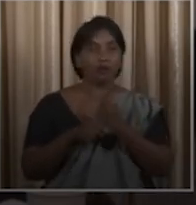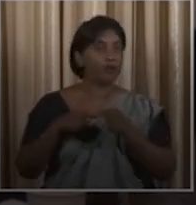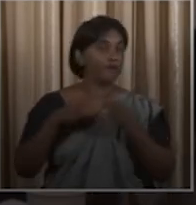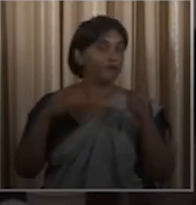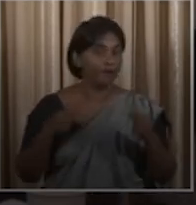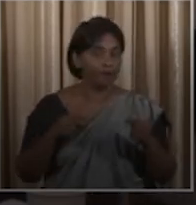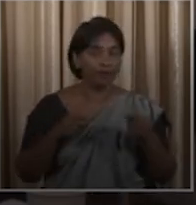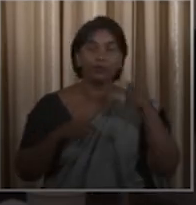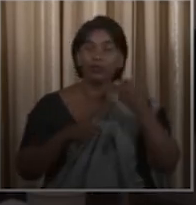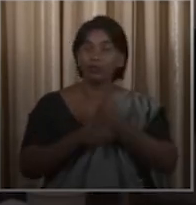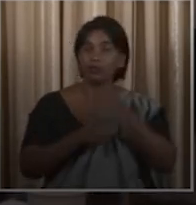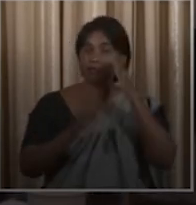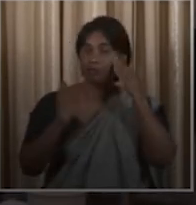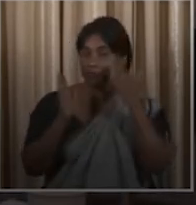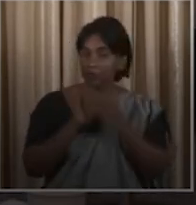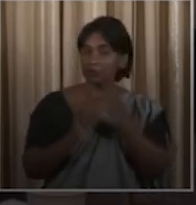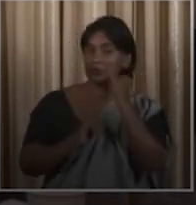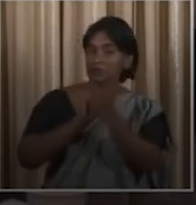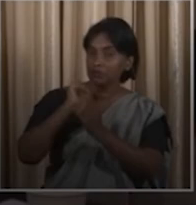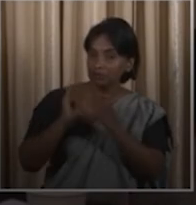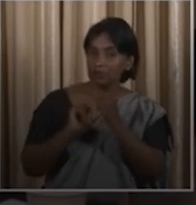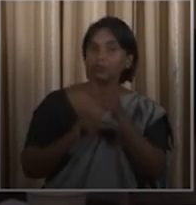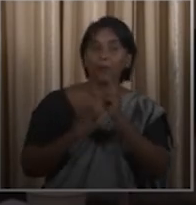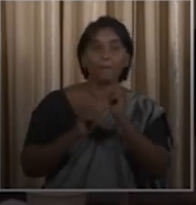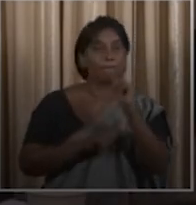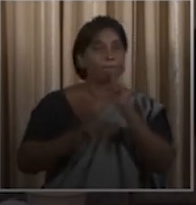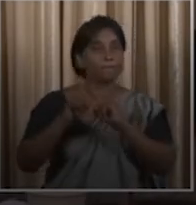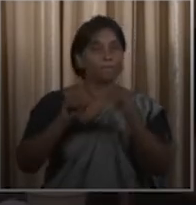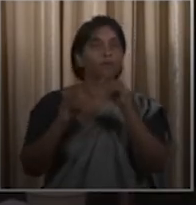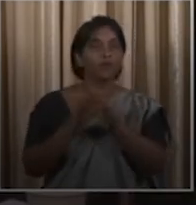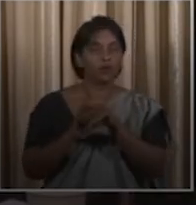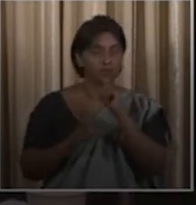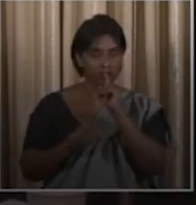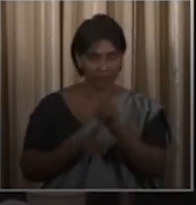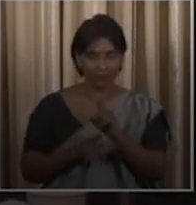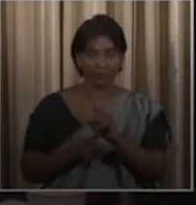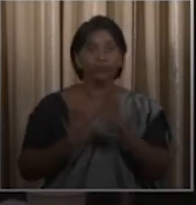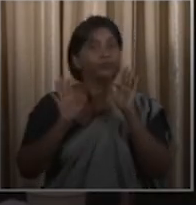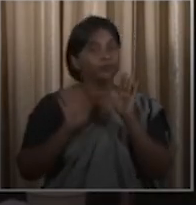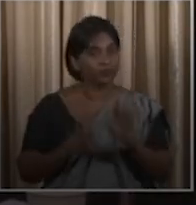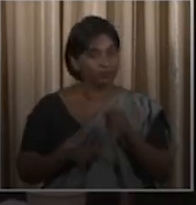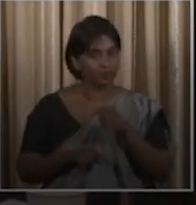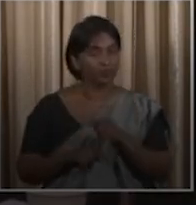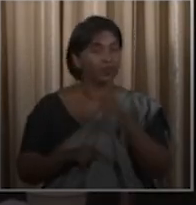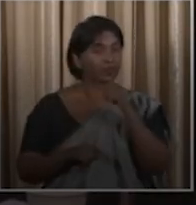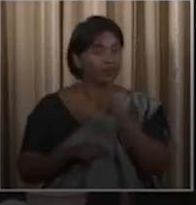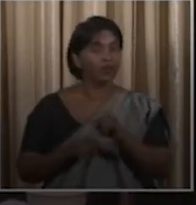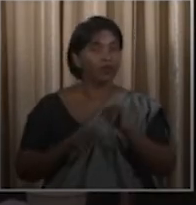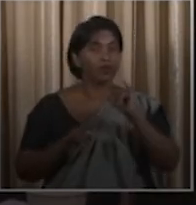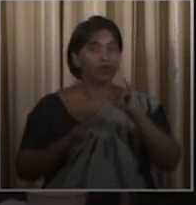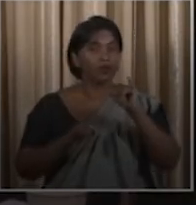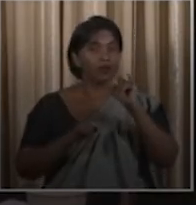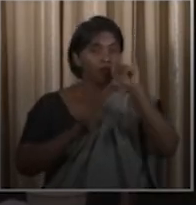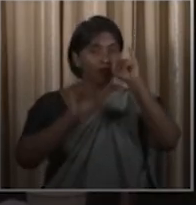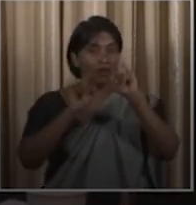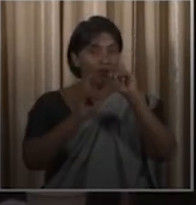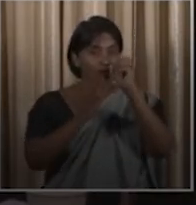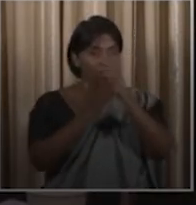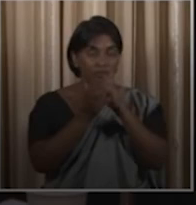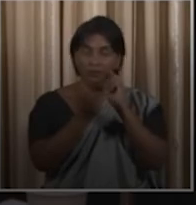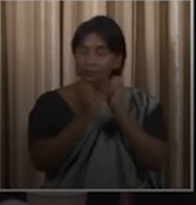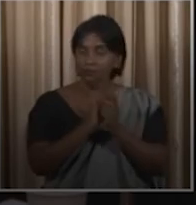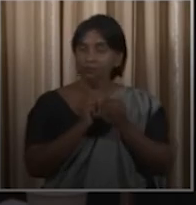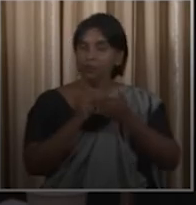ti ne vivechane me parlimen tu idri patte nam. Hebe Orang highway ni sansodren elite gipek digetam elite damma